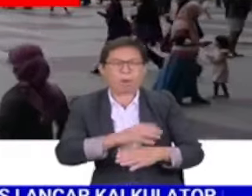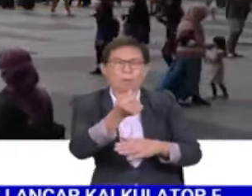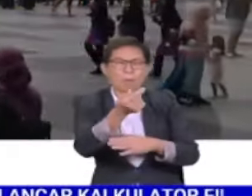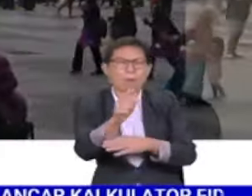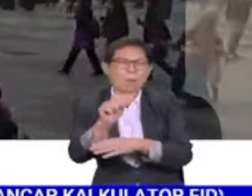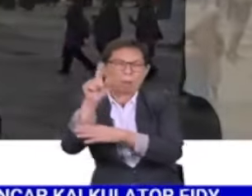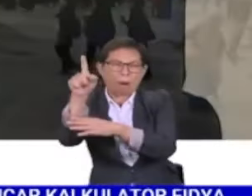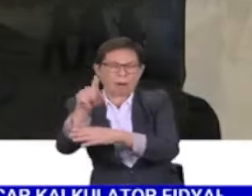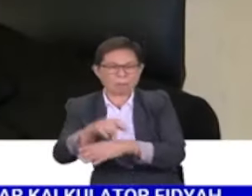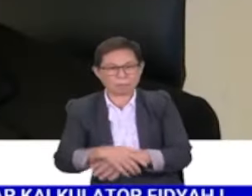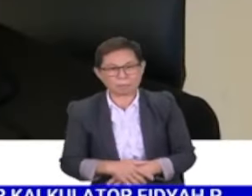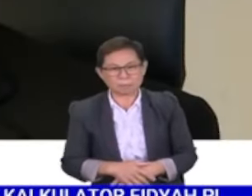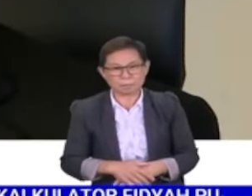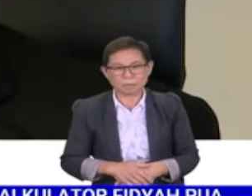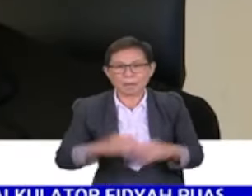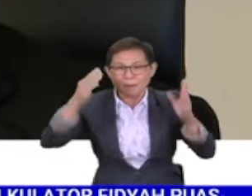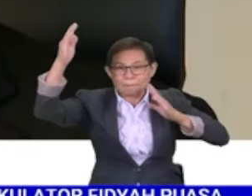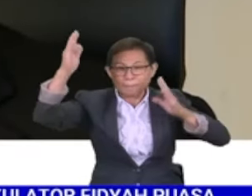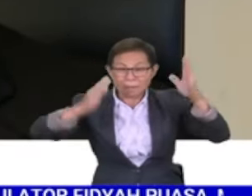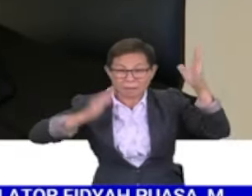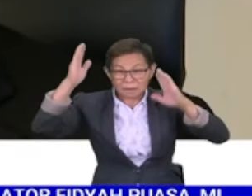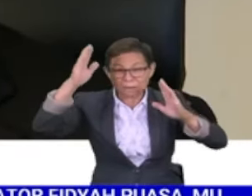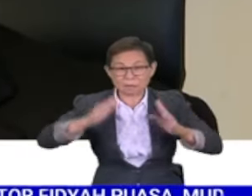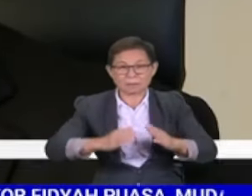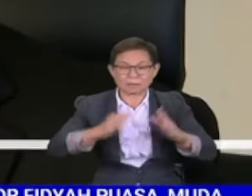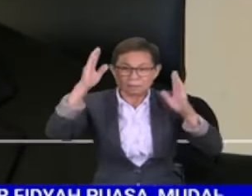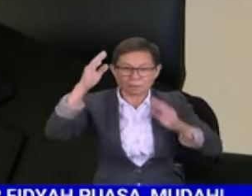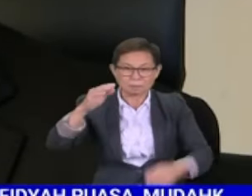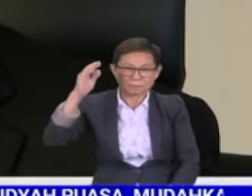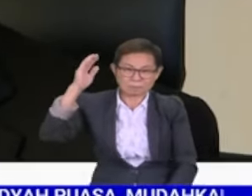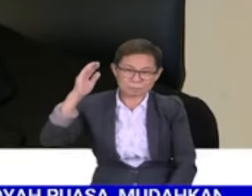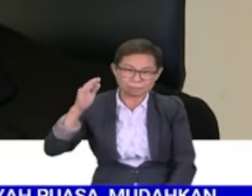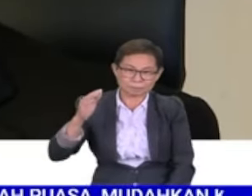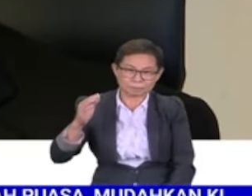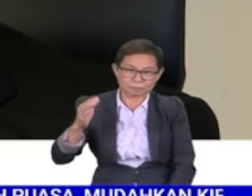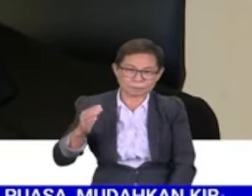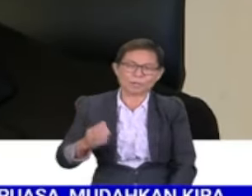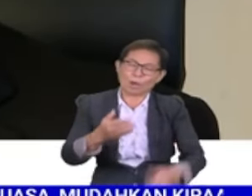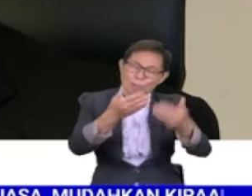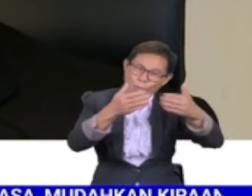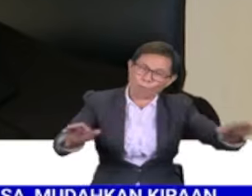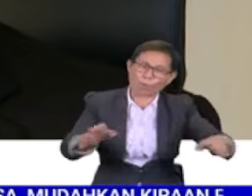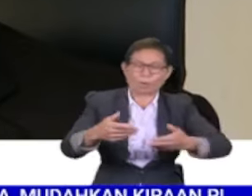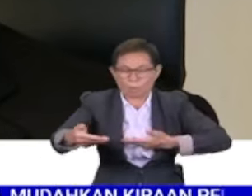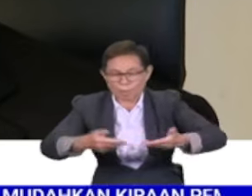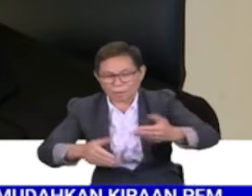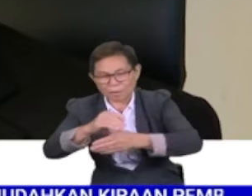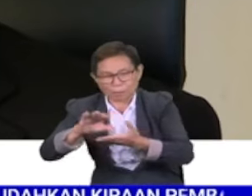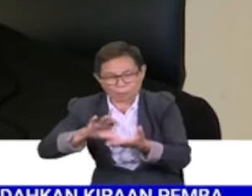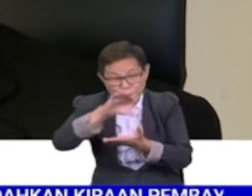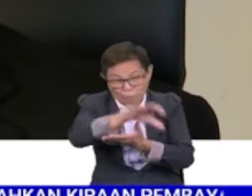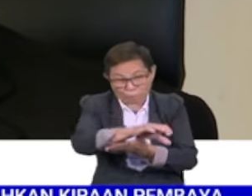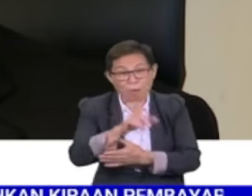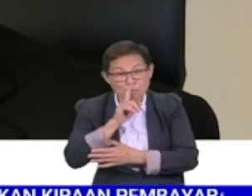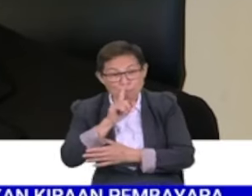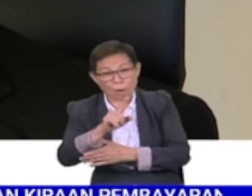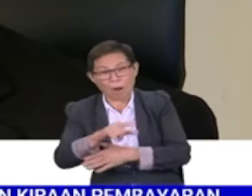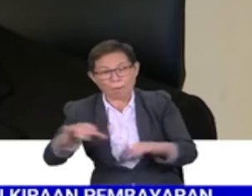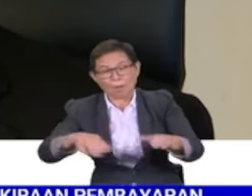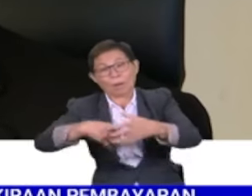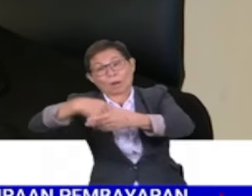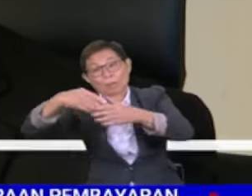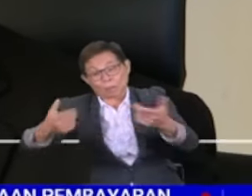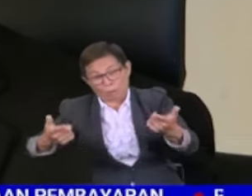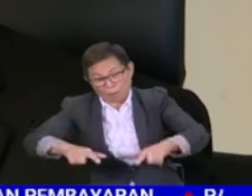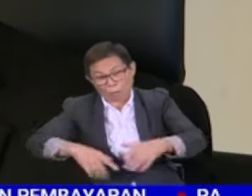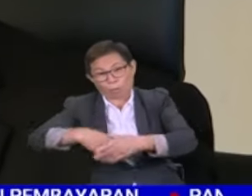hidup? Malaysia ni sebuah negara yang sangat-sangat terbuka dari sudut perdagangan, pelaburan dan sebagainya. Sudah pasti apa yang berlaku di luar sana